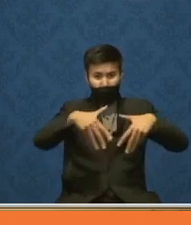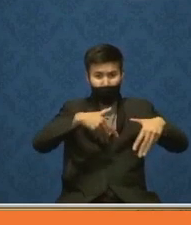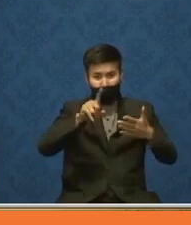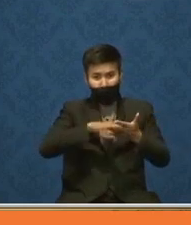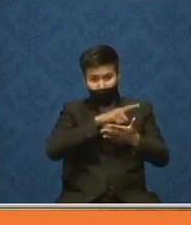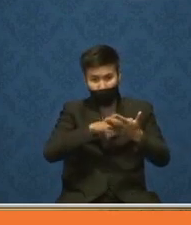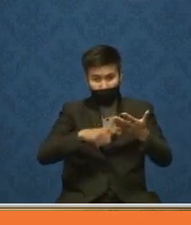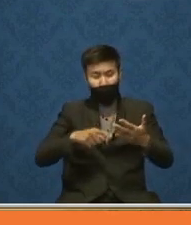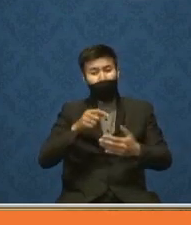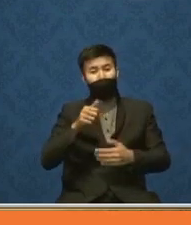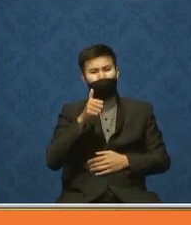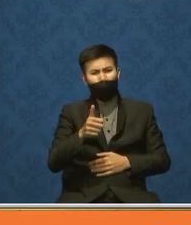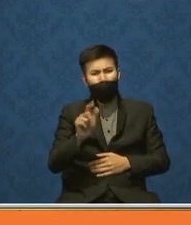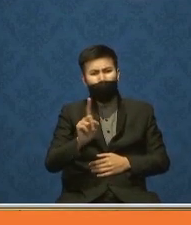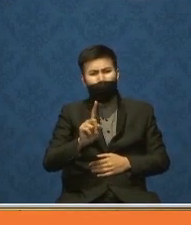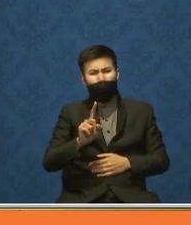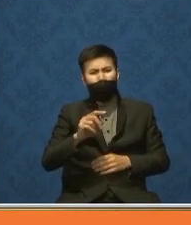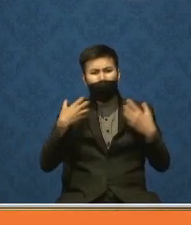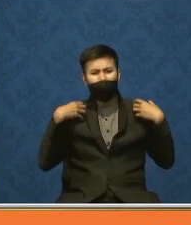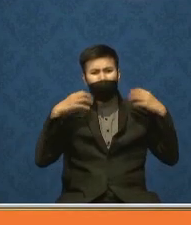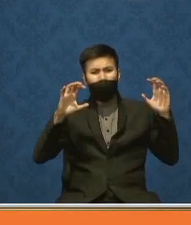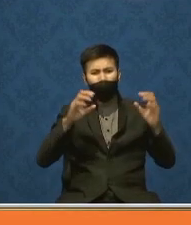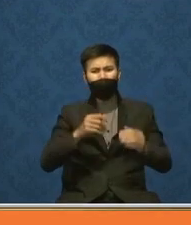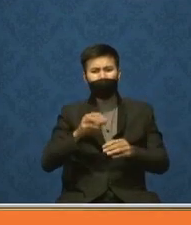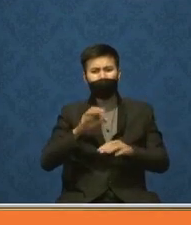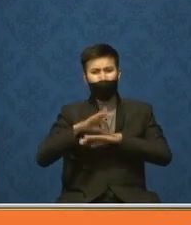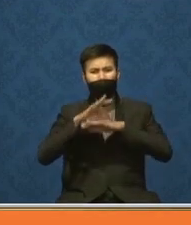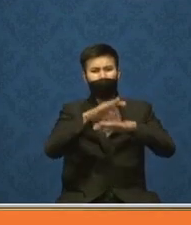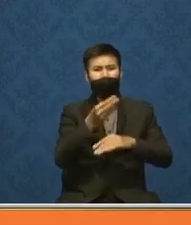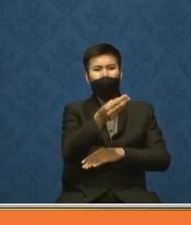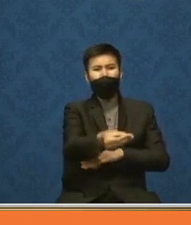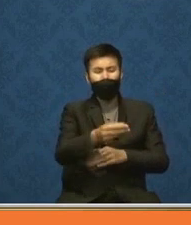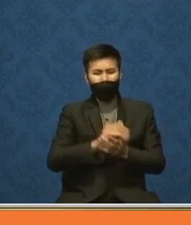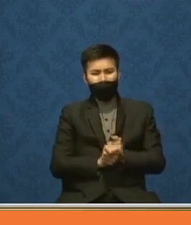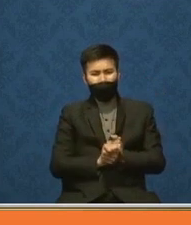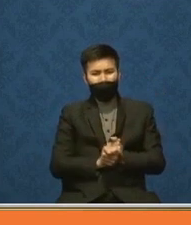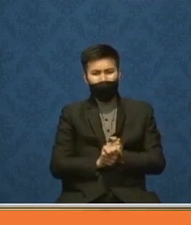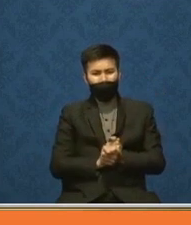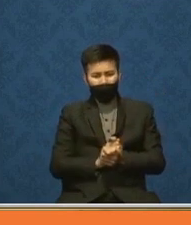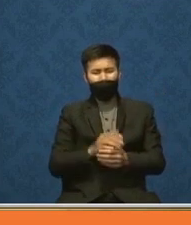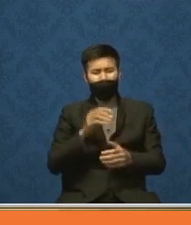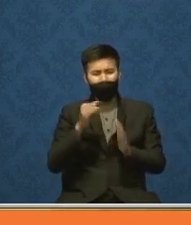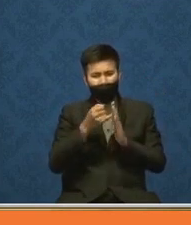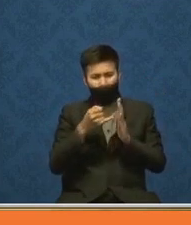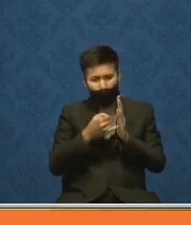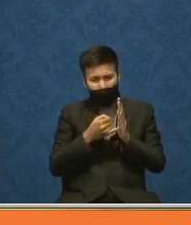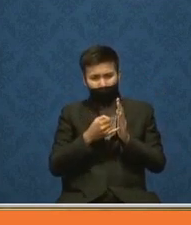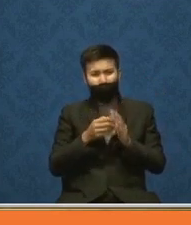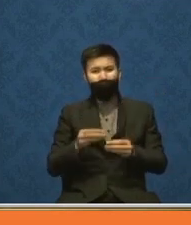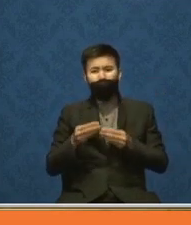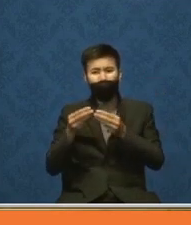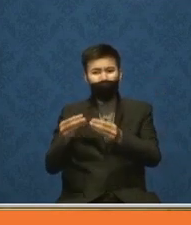กว่าข้าราชการแต่งตั้งครับเราจึงเสนองบโยกงบจังหวัดและกลุ่มจังหวัดอีก 21,000 ล้านนะครับให้กับท้องถิ่น